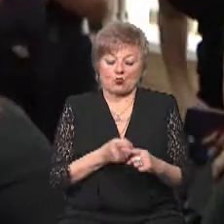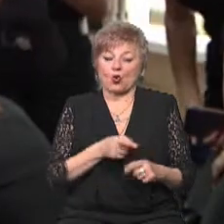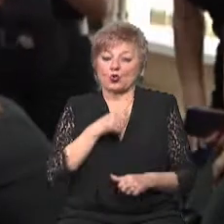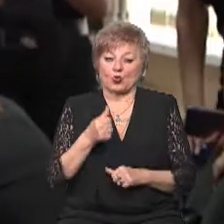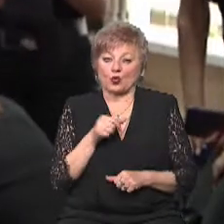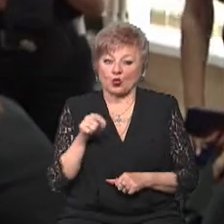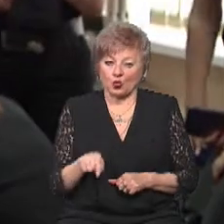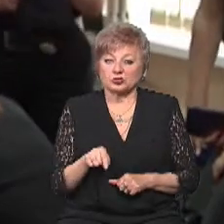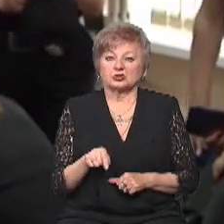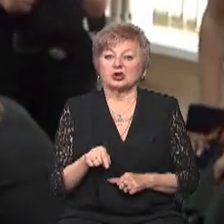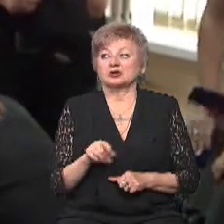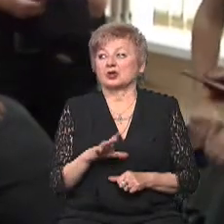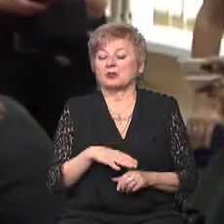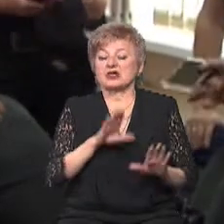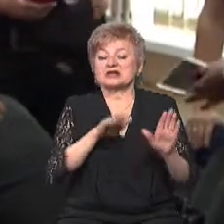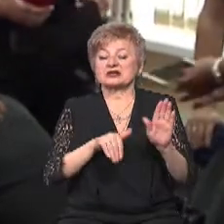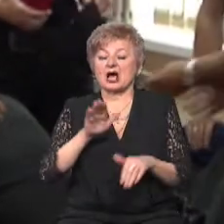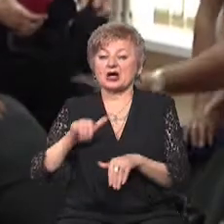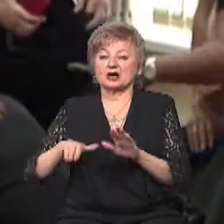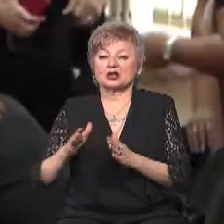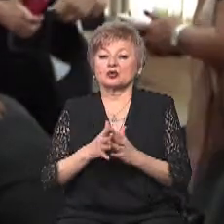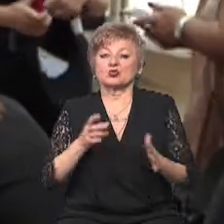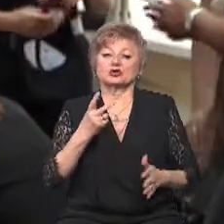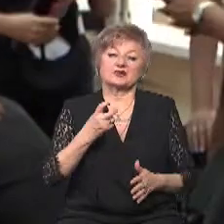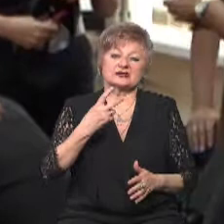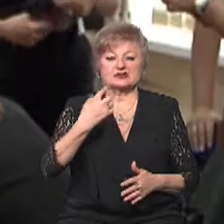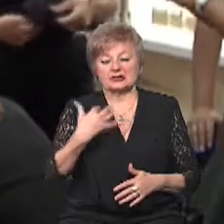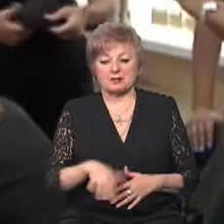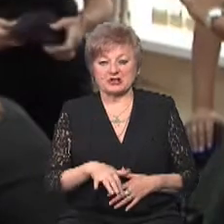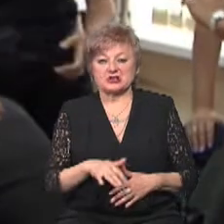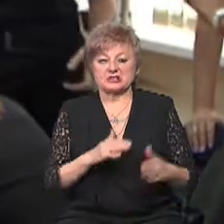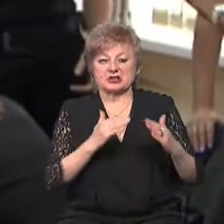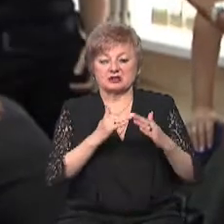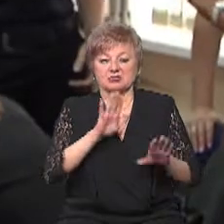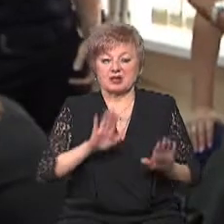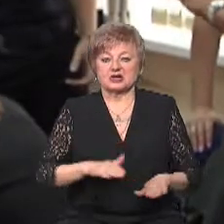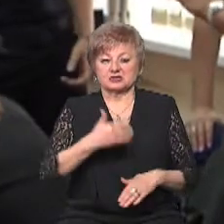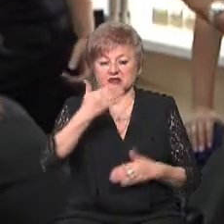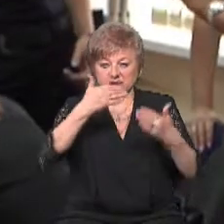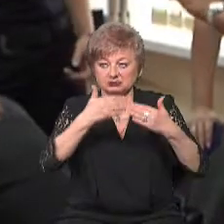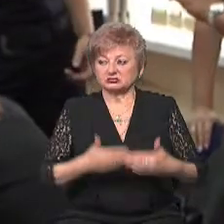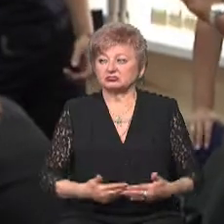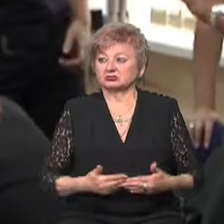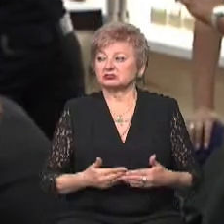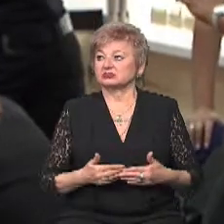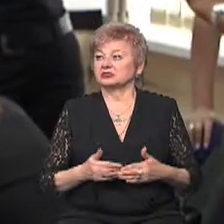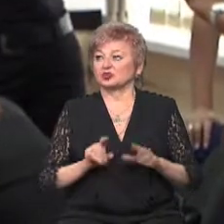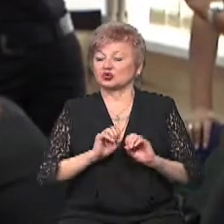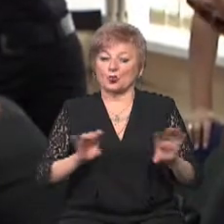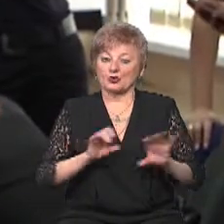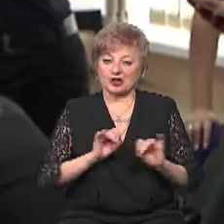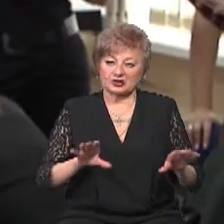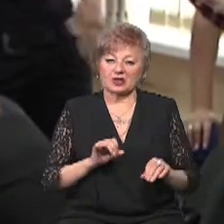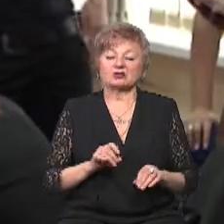кожному районі міста було зафарбовано більше 200-250 об'єктів з надписами про незаконну рекламу